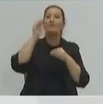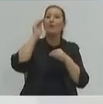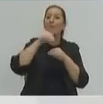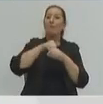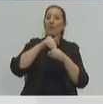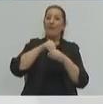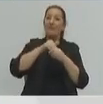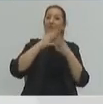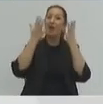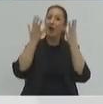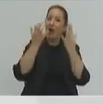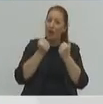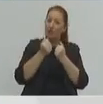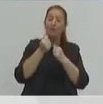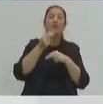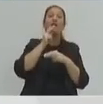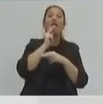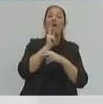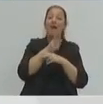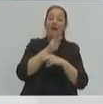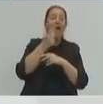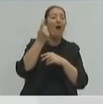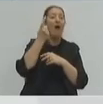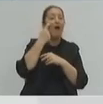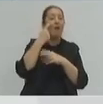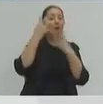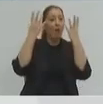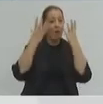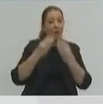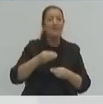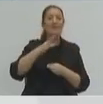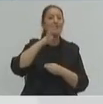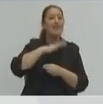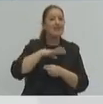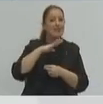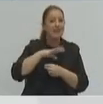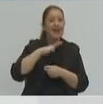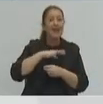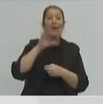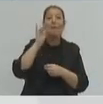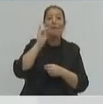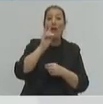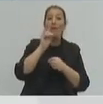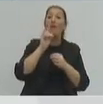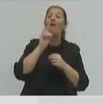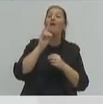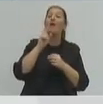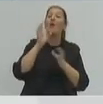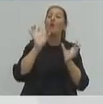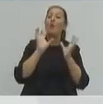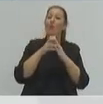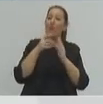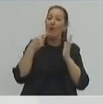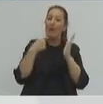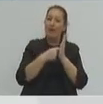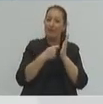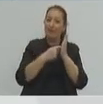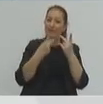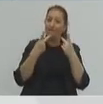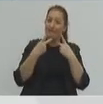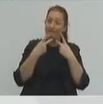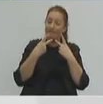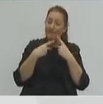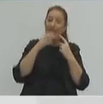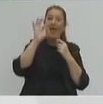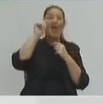Meclisinde alacağımız kararların hayırlı olmasını temenni ederek Milliyetçi Hareket Partisi grubu adına Ekim